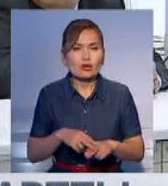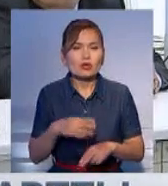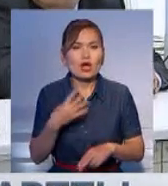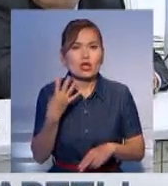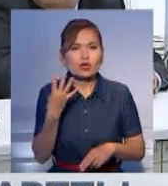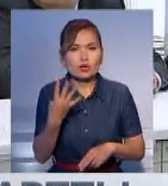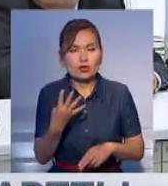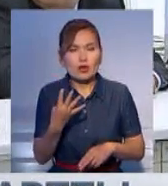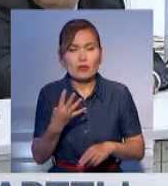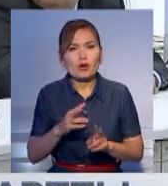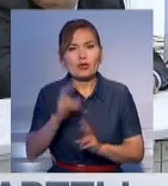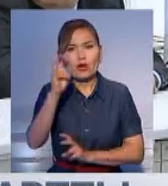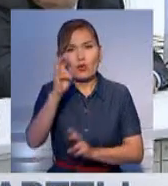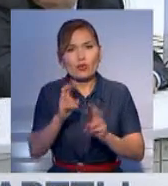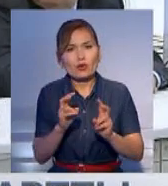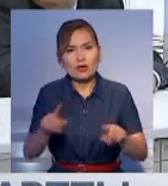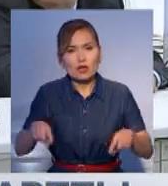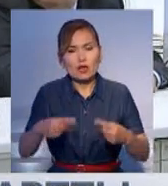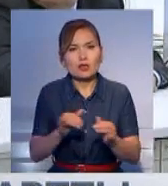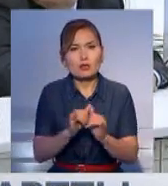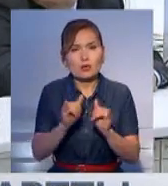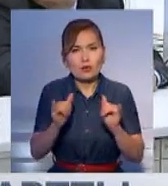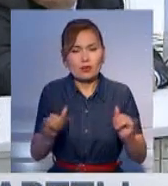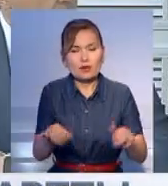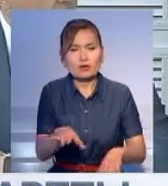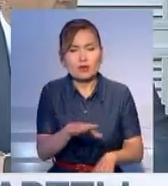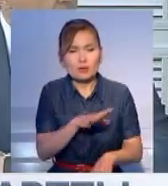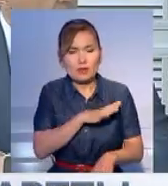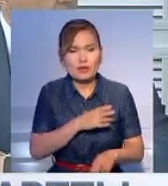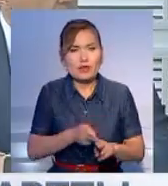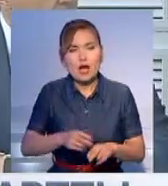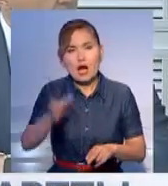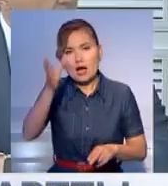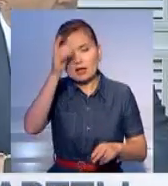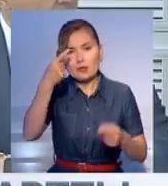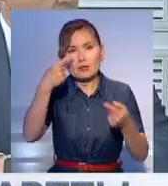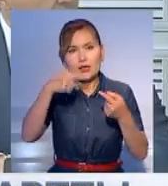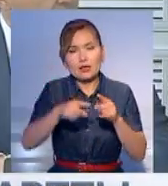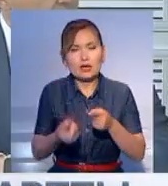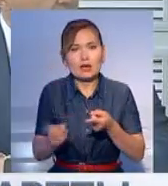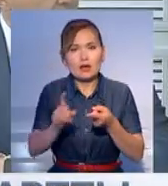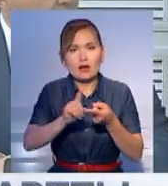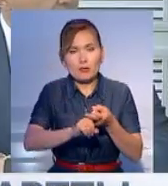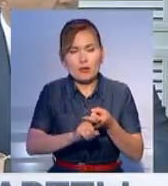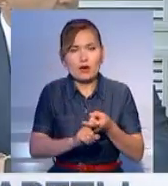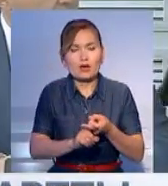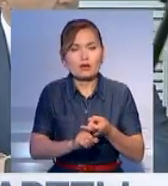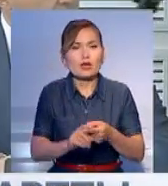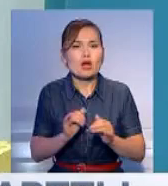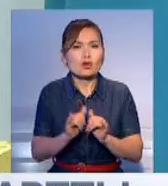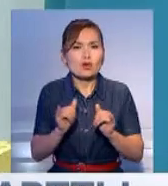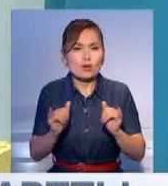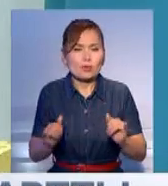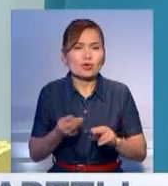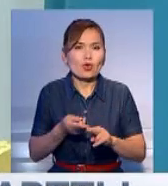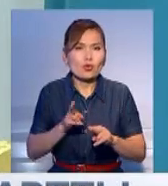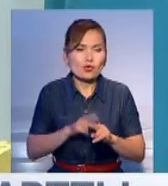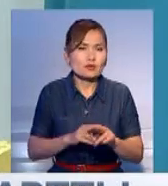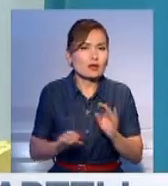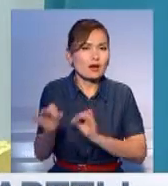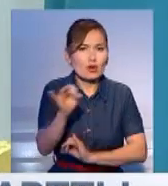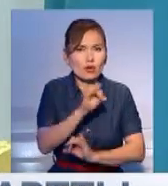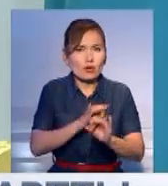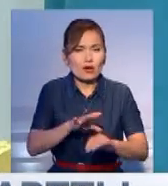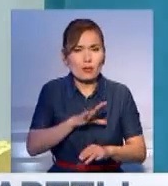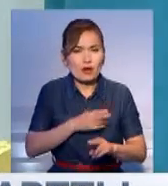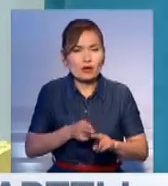4-ші өнеркәсіп революциясы, ол ғылым менен техниканың жоғарғы дәрежесінде болуы мәселесі. Рухани жаңғыру